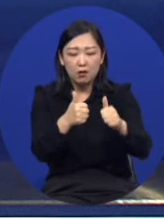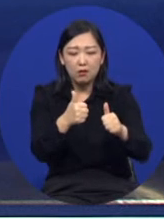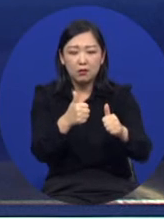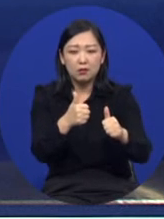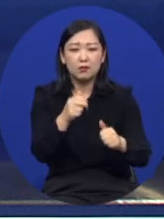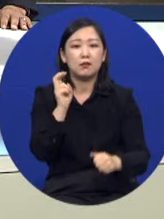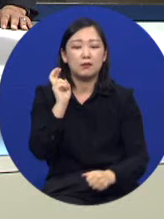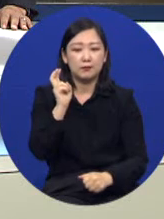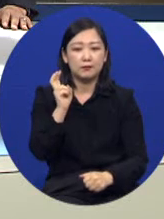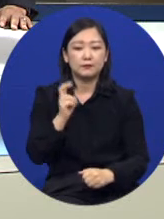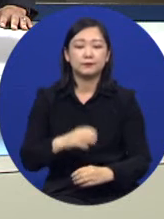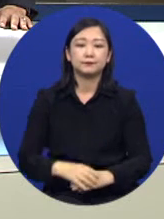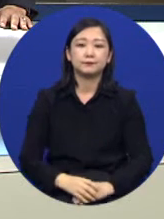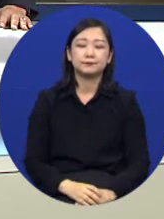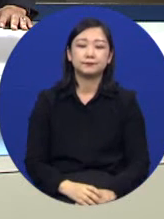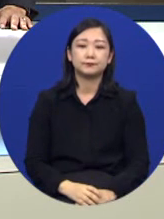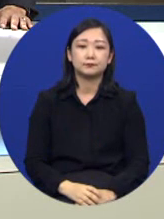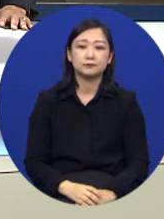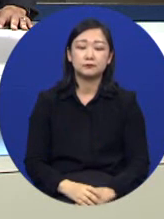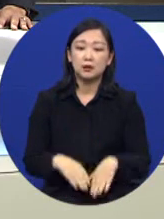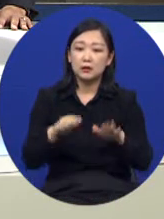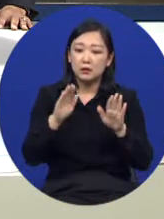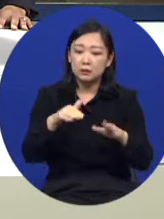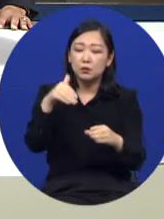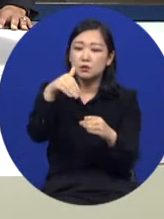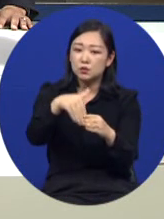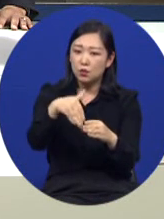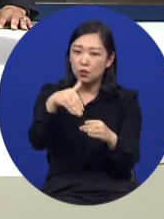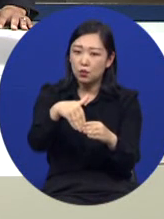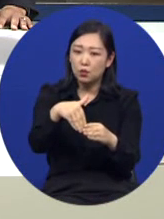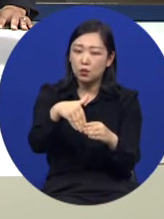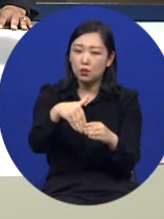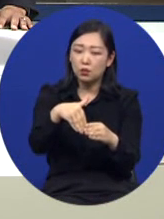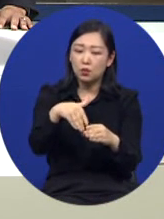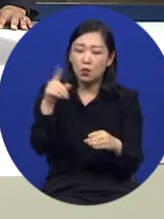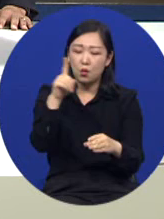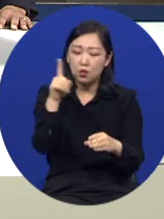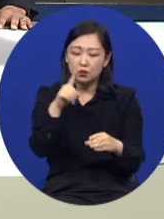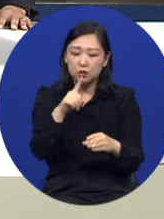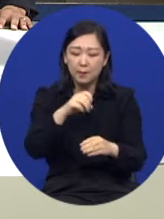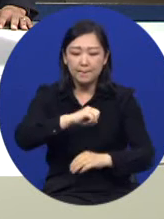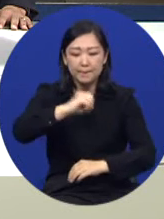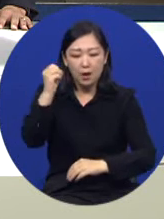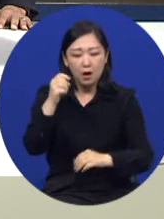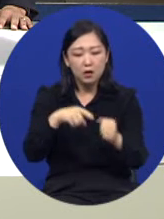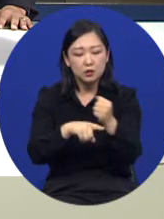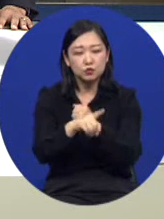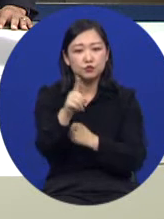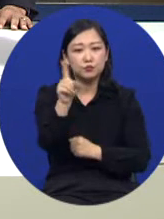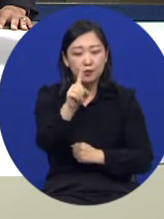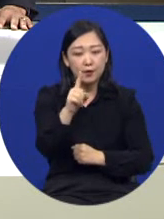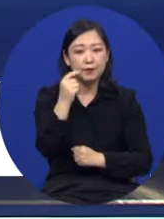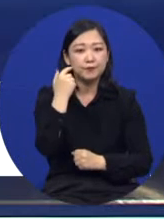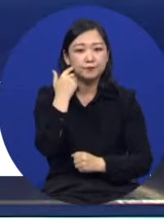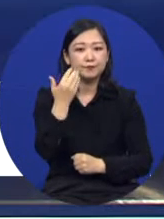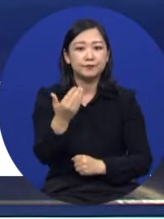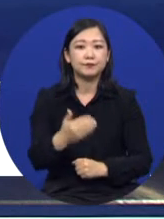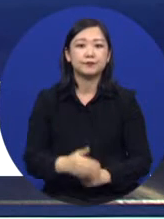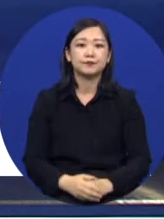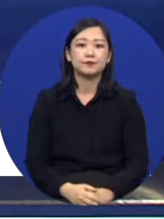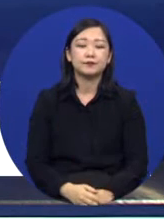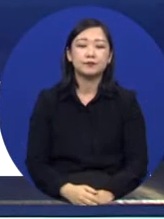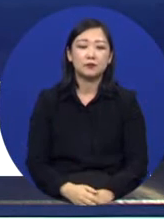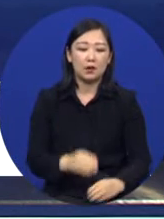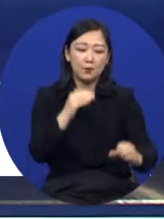네. 네. 그러면 이번 선거의 어떤 결정적인 승리 요인은 어디에 있다고 보시나요? 어떤